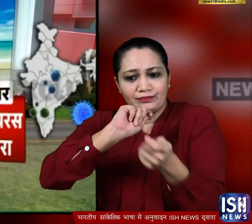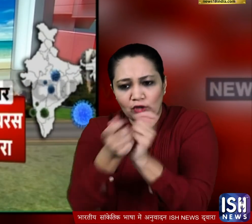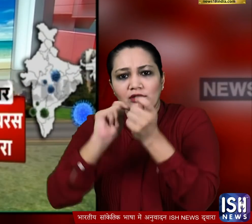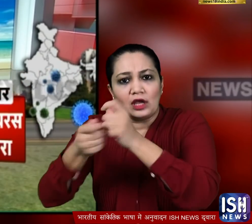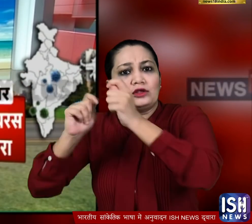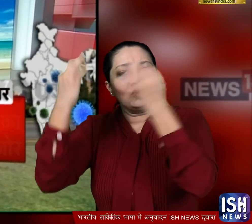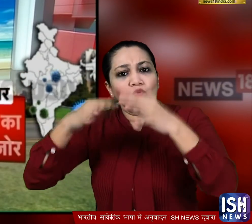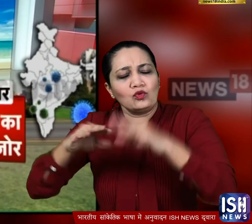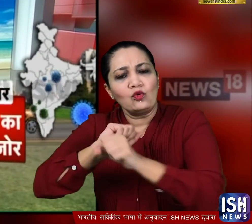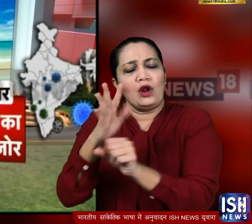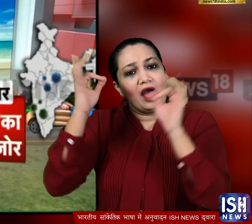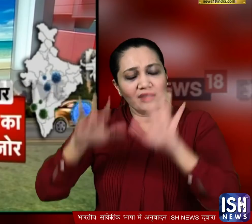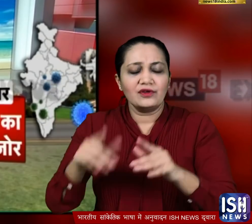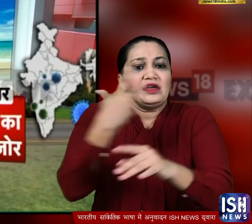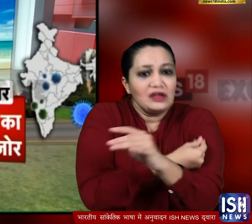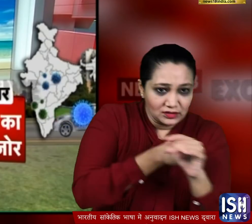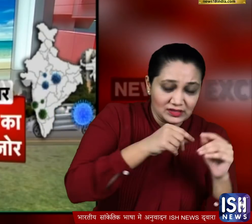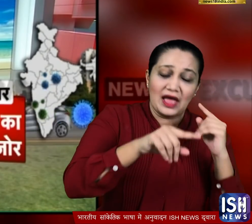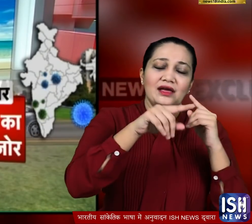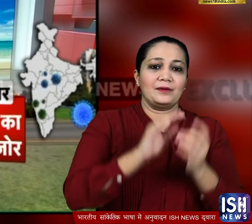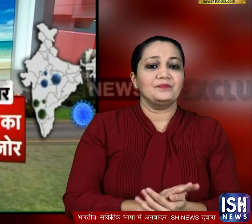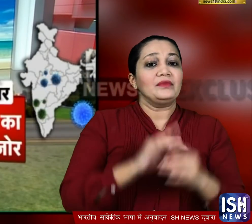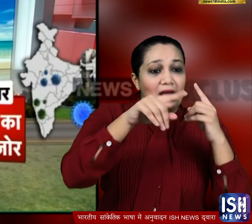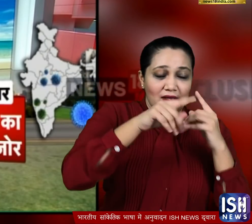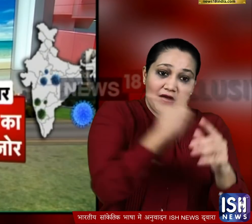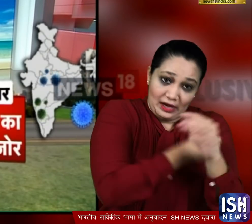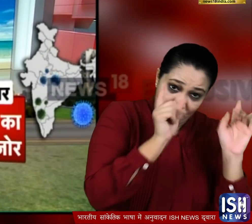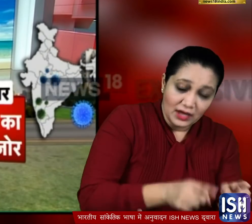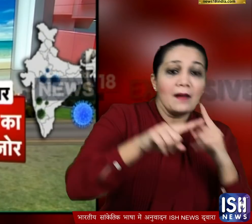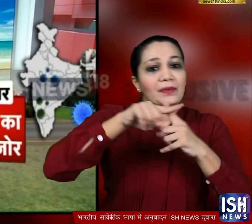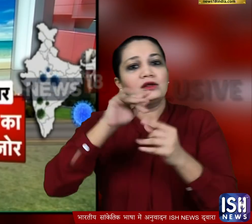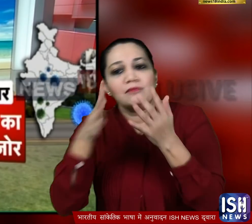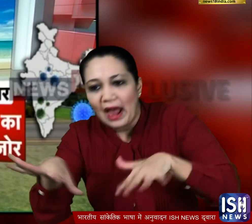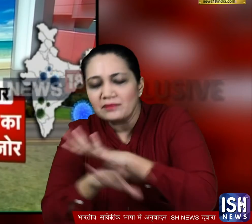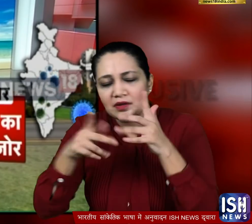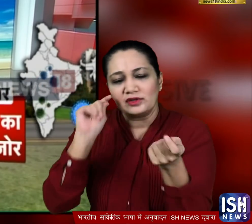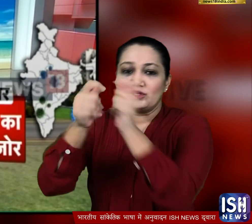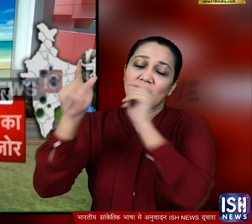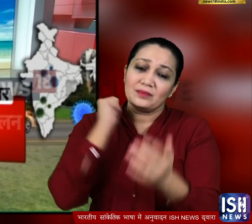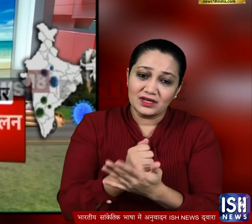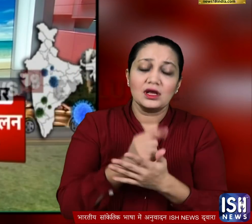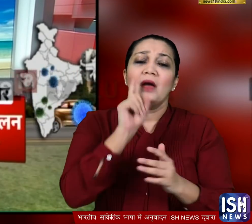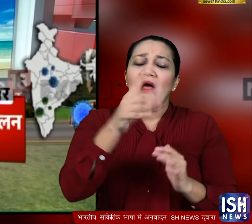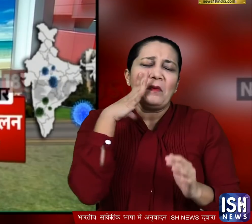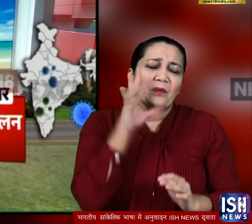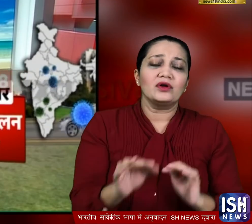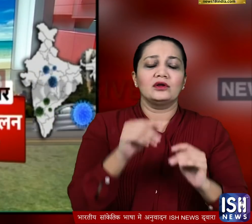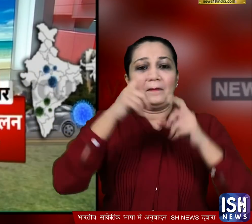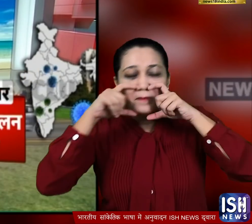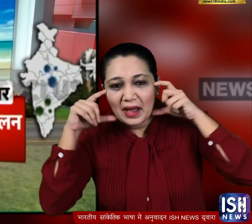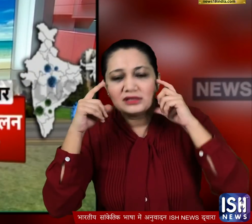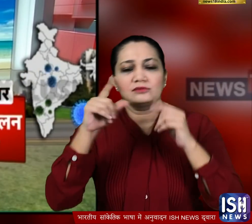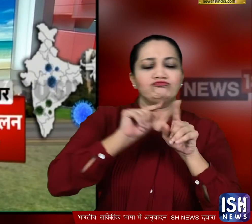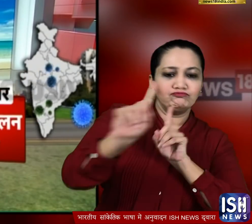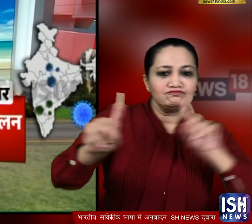है। ऐसे में टीके के साथ ही इससे निपटने की रणनीति भी बदलती रहनी होगी। लेकिन इन सबके बीच मास्क और सोशल